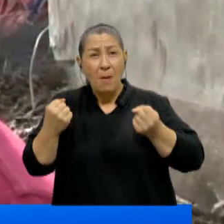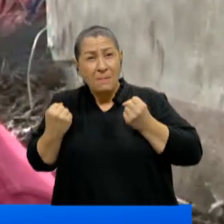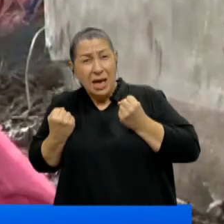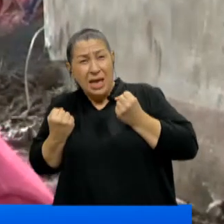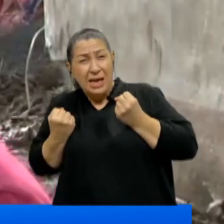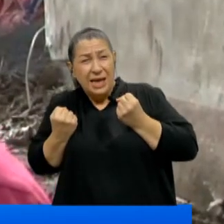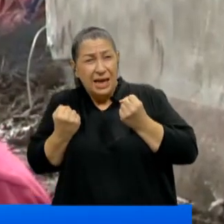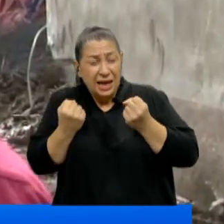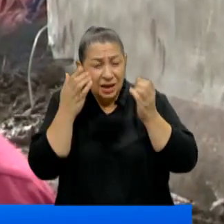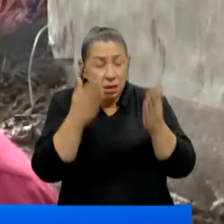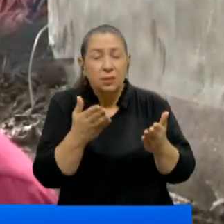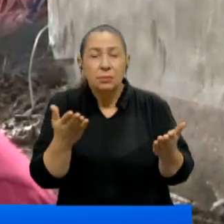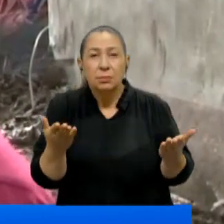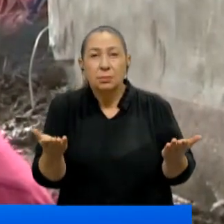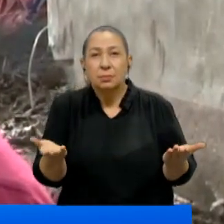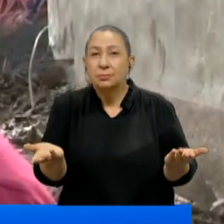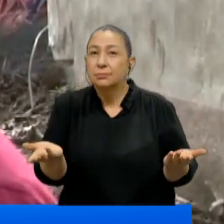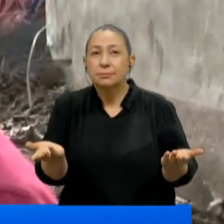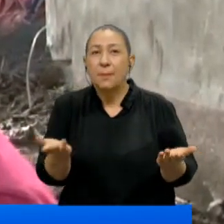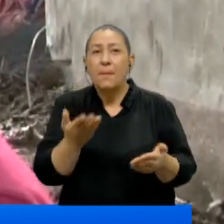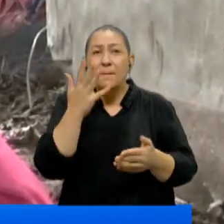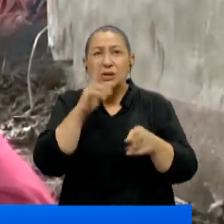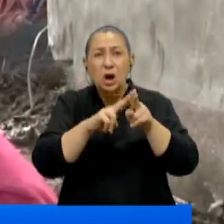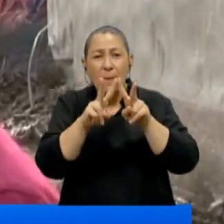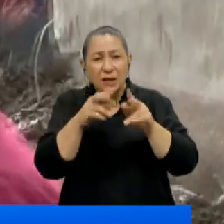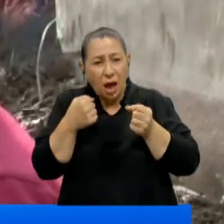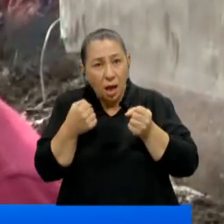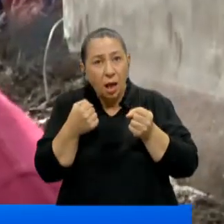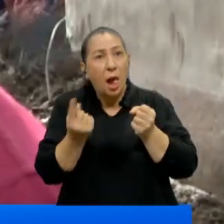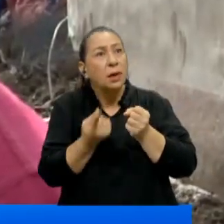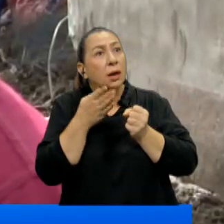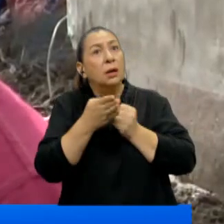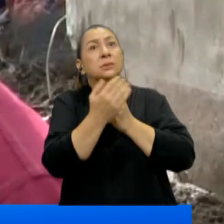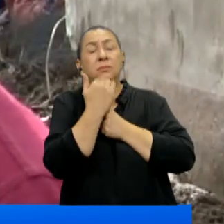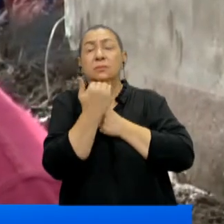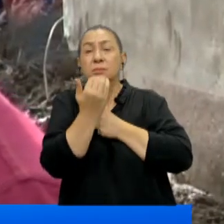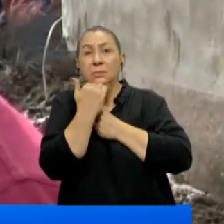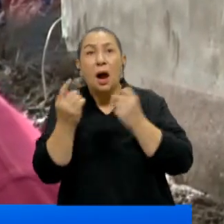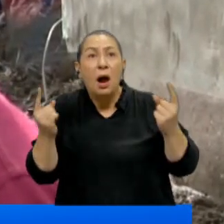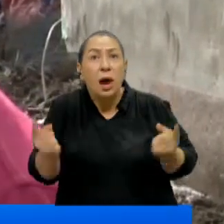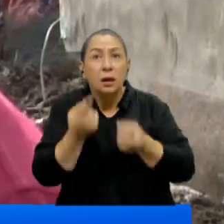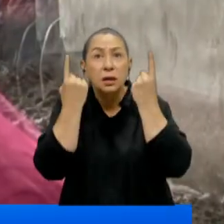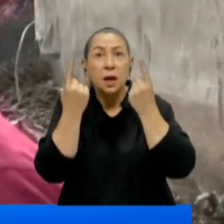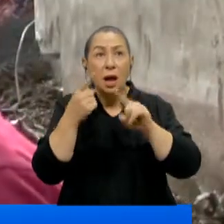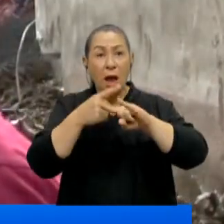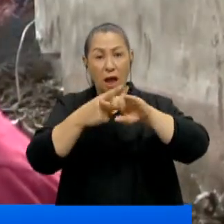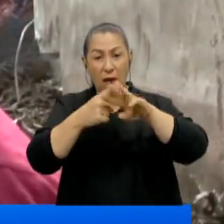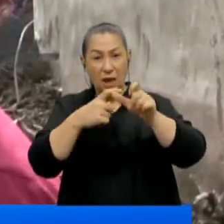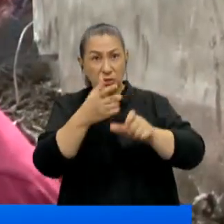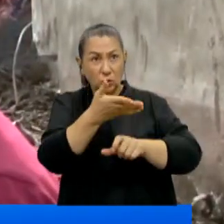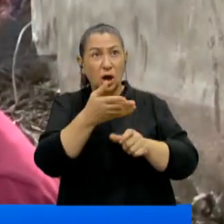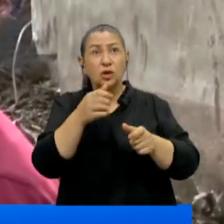atladım gittim ama bir 5 kilometre kadar gidebildim. Oradan ileri geçemedim. Zaten HES de orada. Çay o